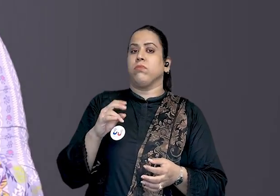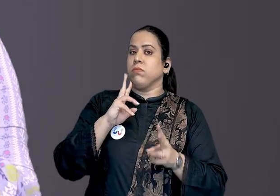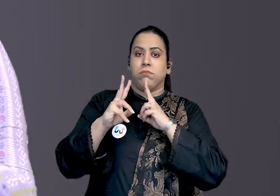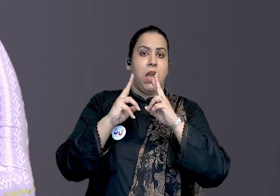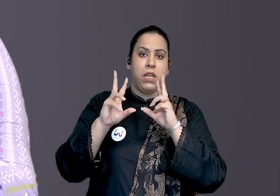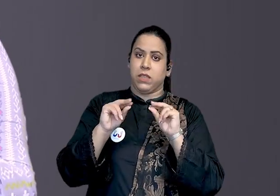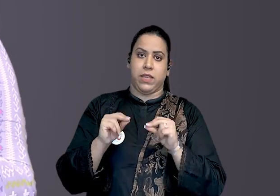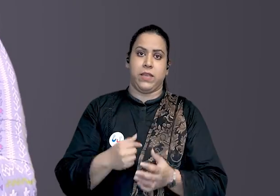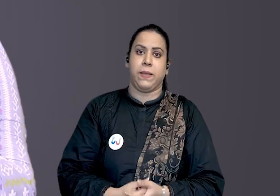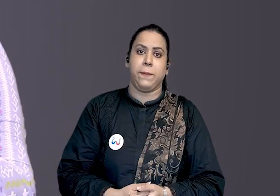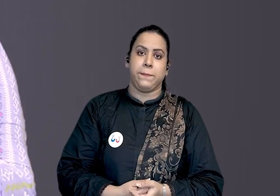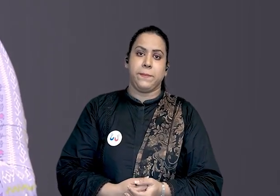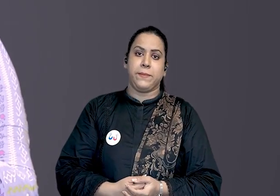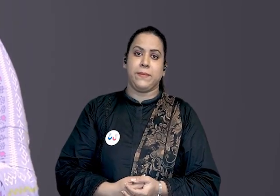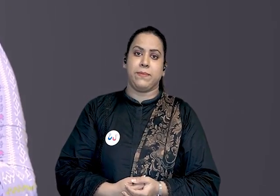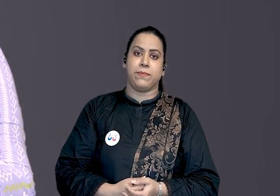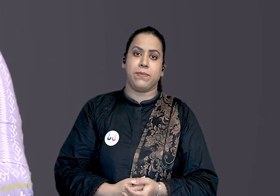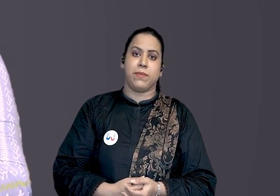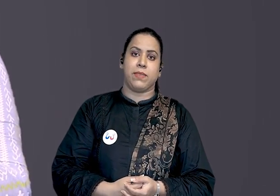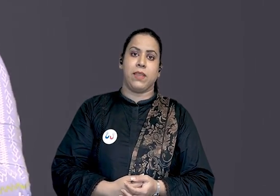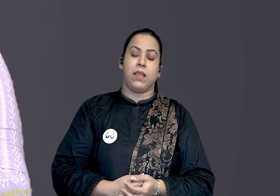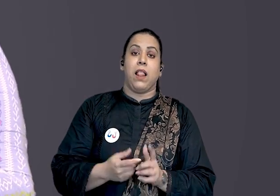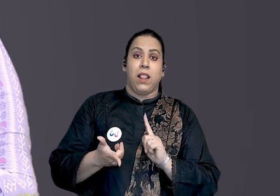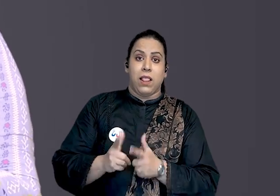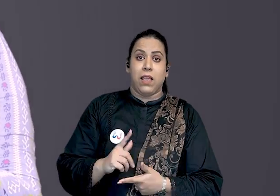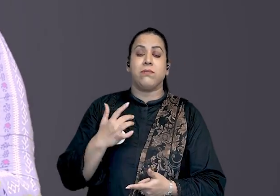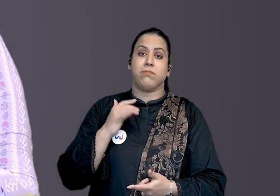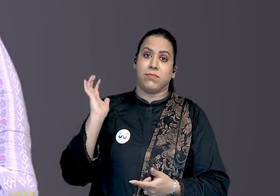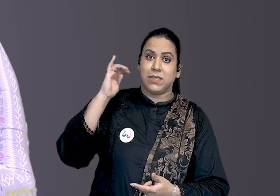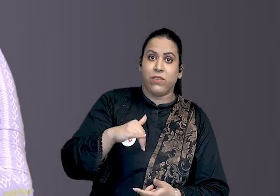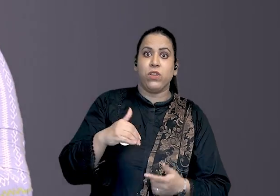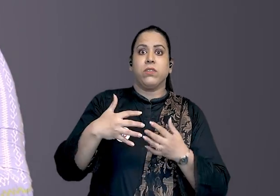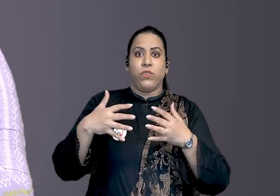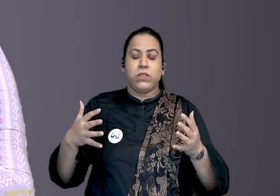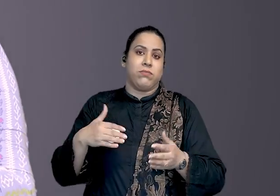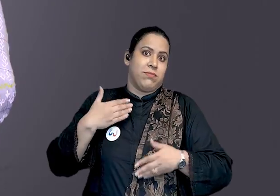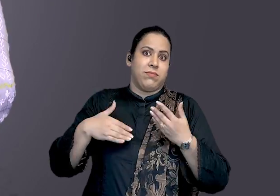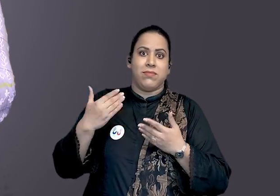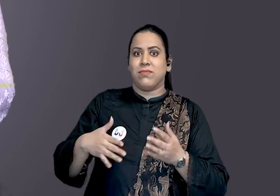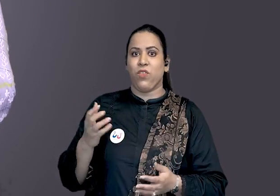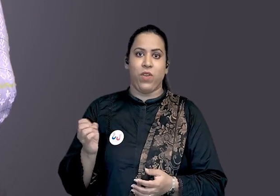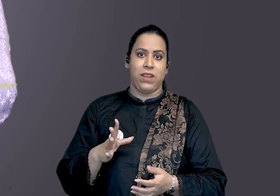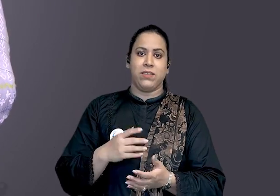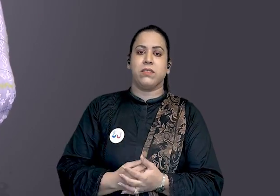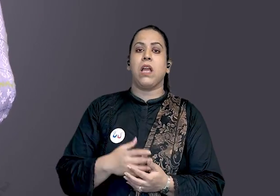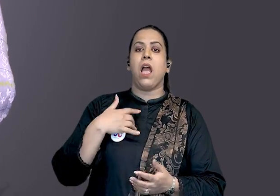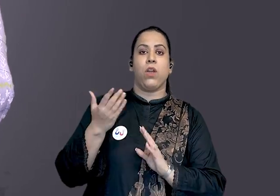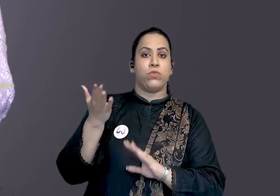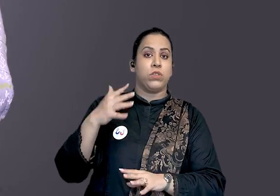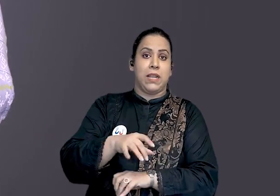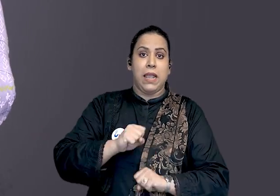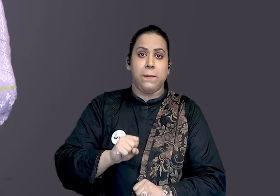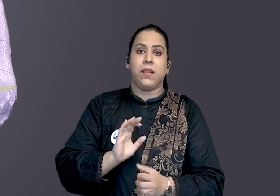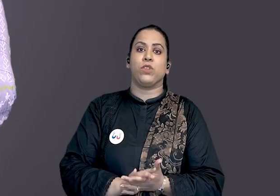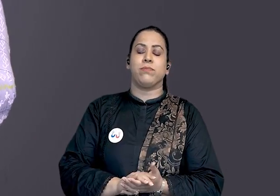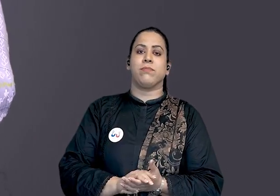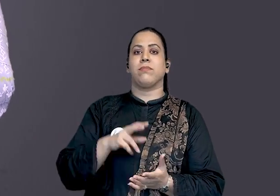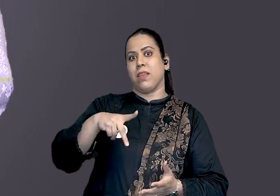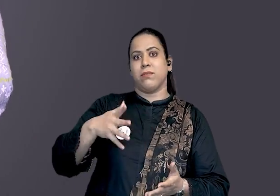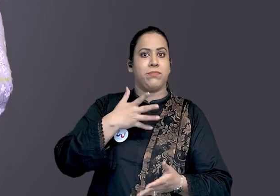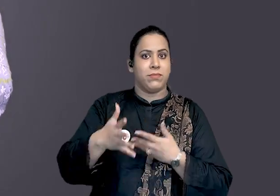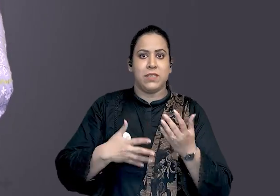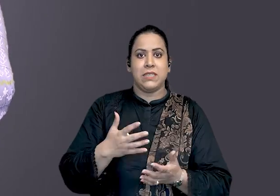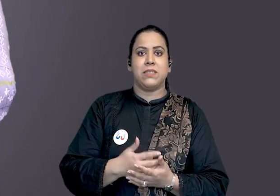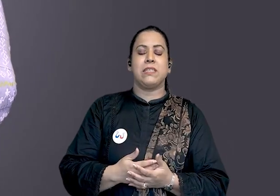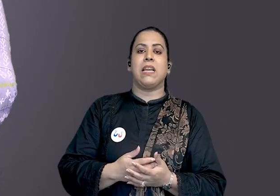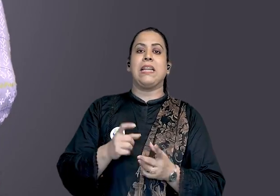अंदर जो आर्ट के हवाले से काम हुआ, अनफॉर्चुनेटली उसके ऊपर बहुत ज़्यादा कहीं बात नहीं की गई थी. लेकिन आई केम अक्रॉस सम वेरी इंटरेस्टिंग स्पेसिमेंस